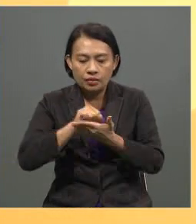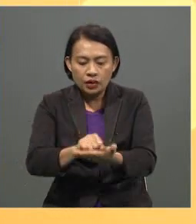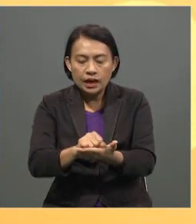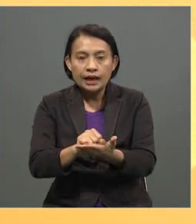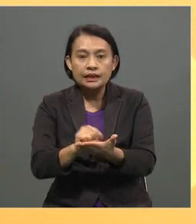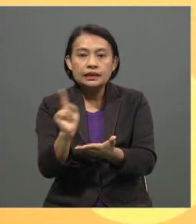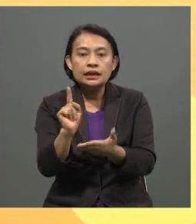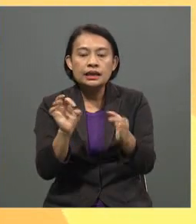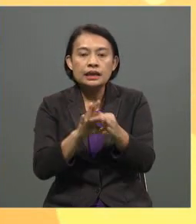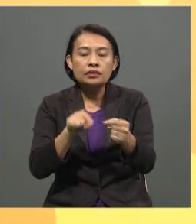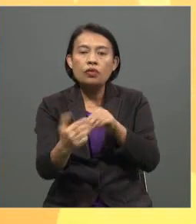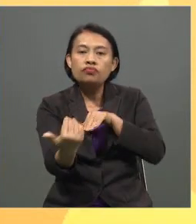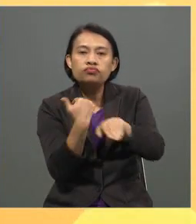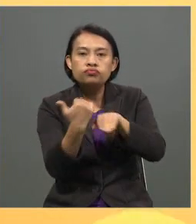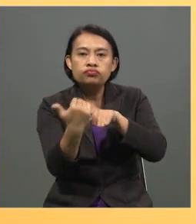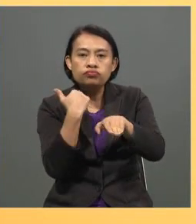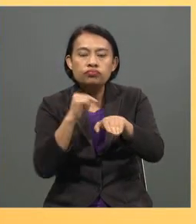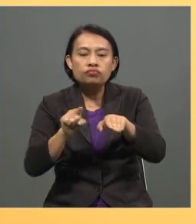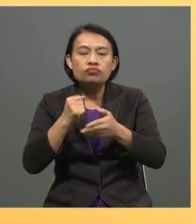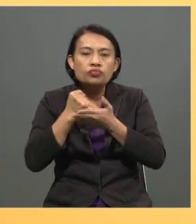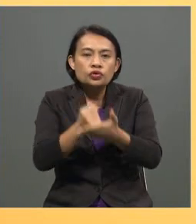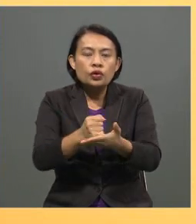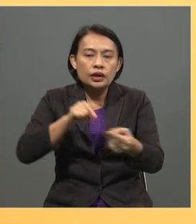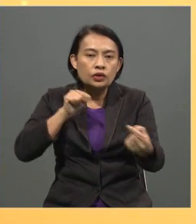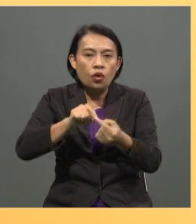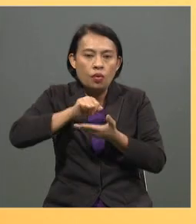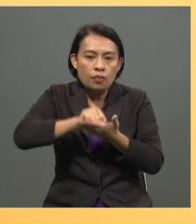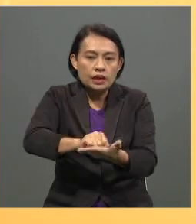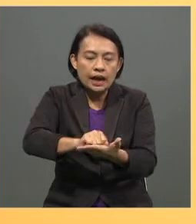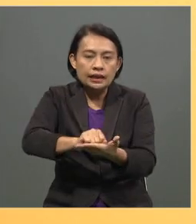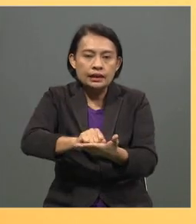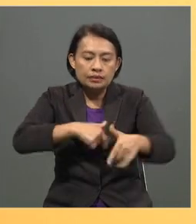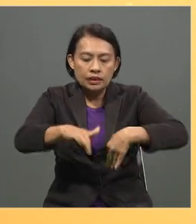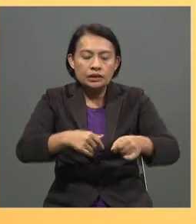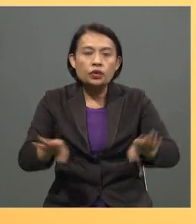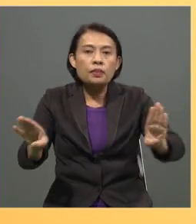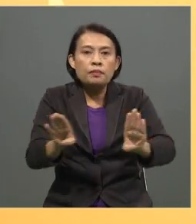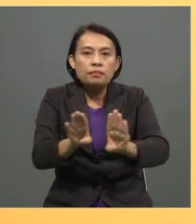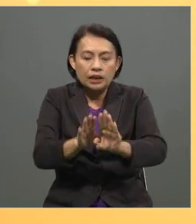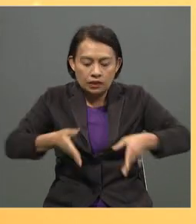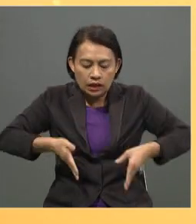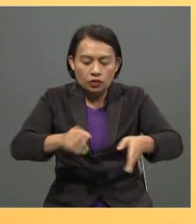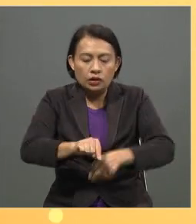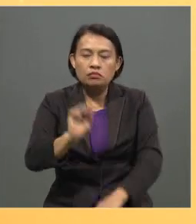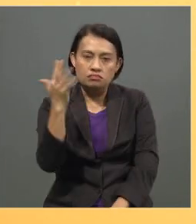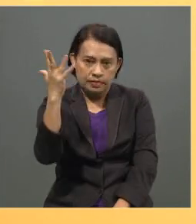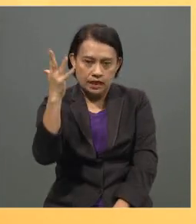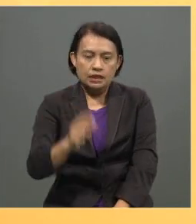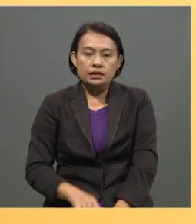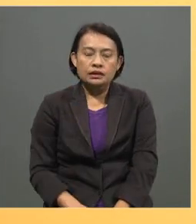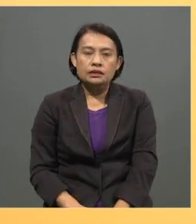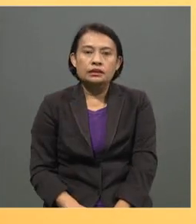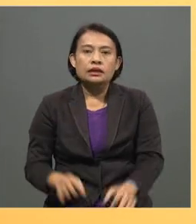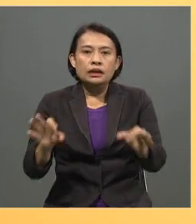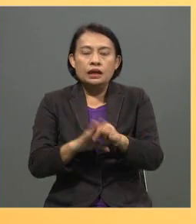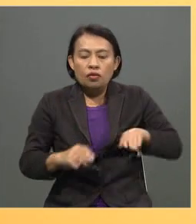สะดวกด้านการจราจรให้แก่ประชาชนนะครับโดยจะไม่มีการปิดการจราจรแต่อย่างใดโดยจะมีการจัดการเดินรถทางเดียวจำนวน